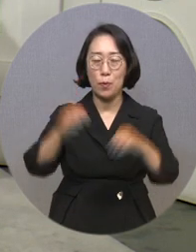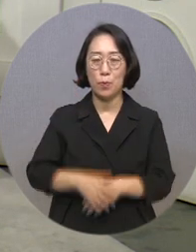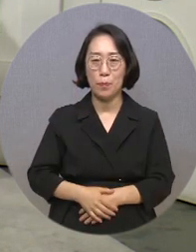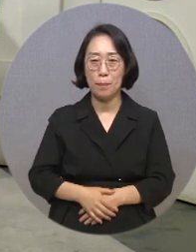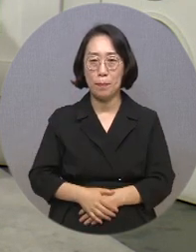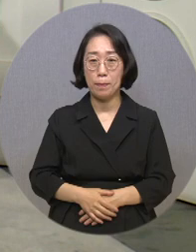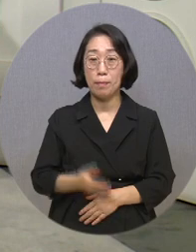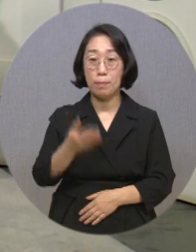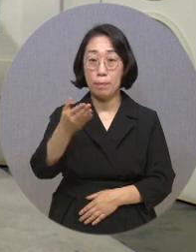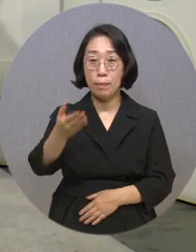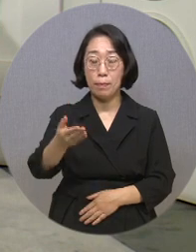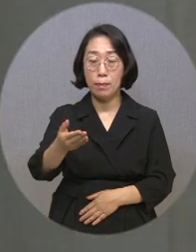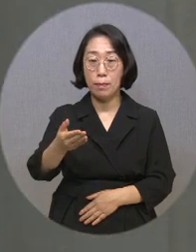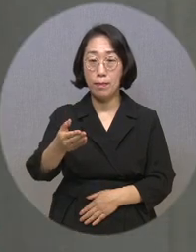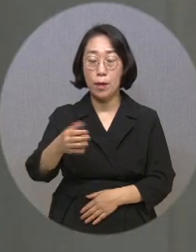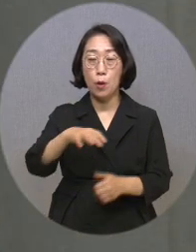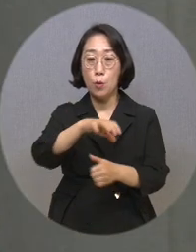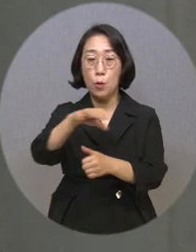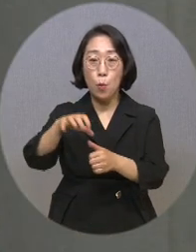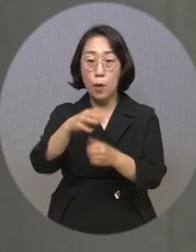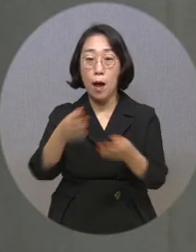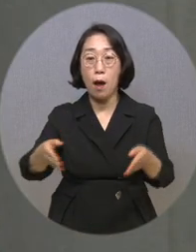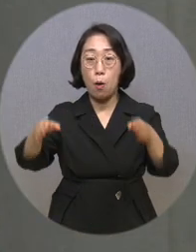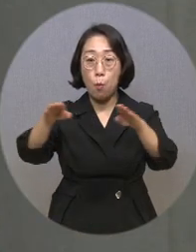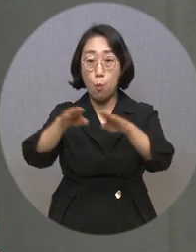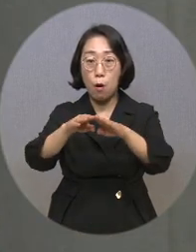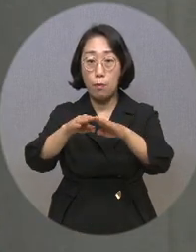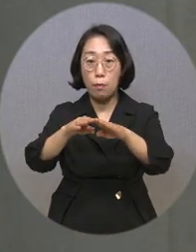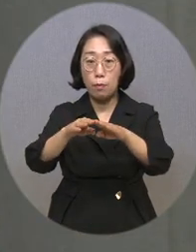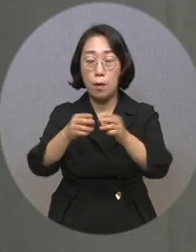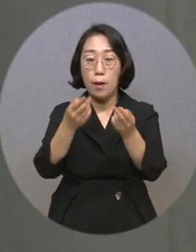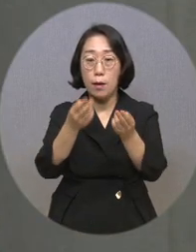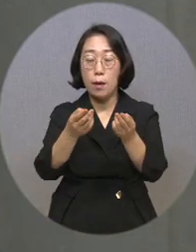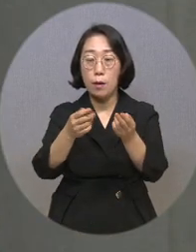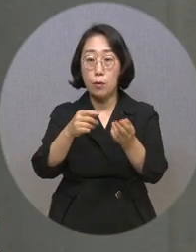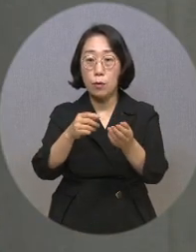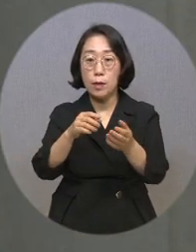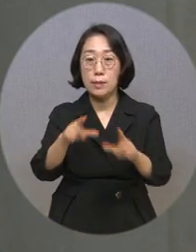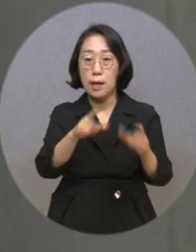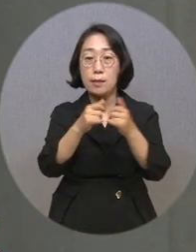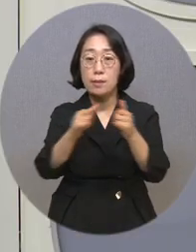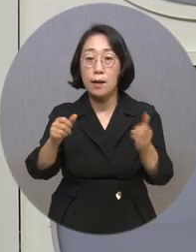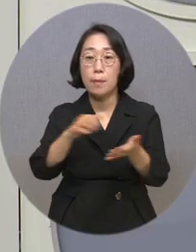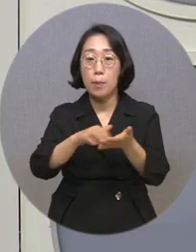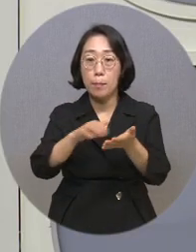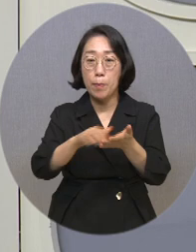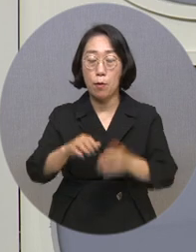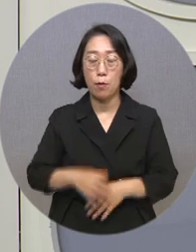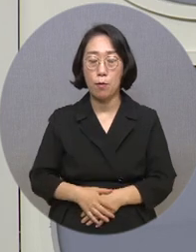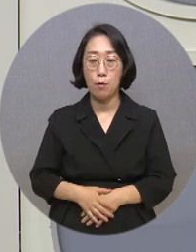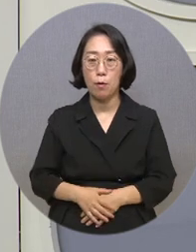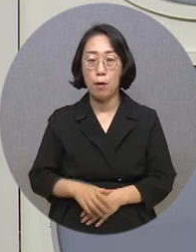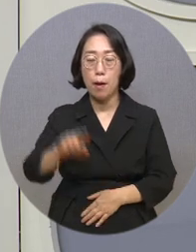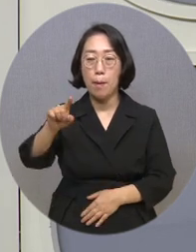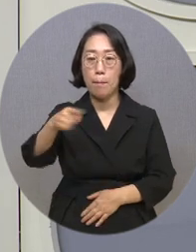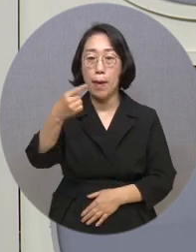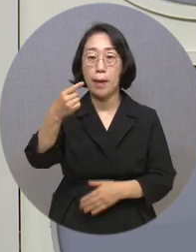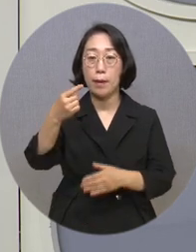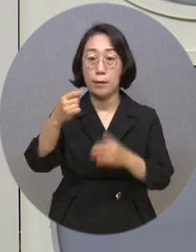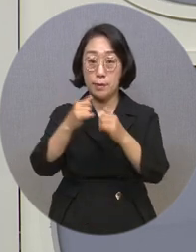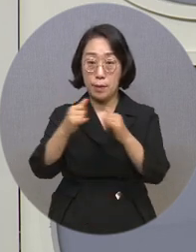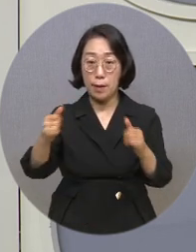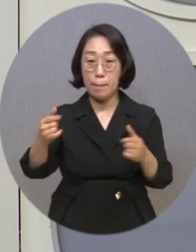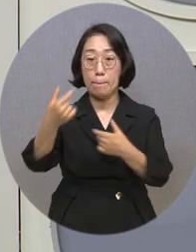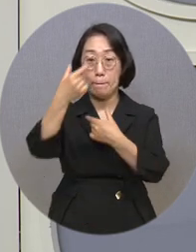실버랜드 요양원에는 지금 몇 분이 입소해 계시나요? 저희들이 이제 100명이 정원이에요.